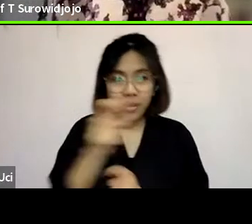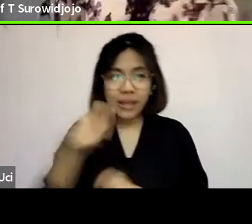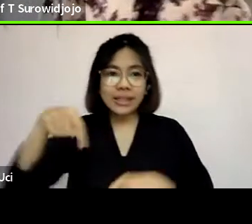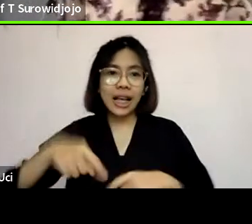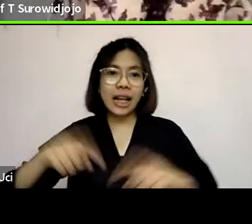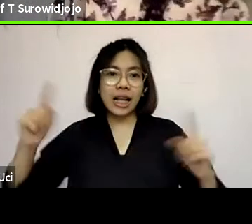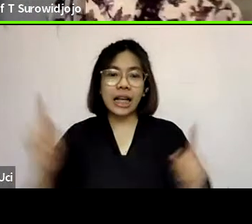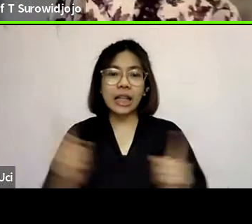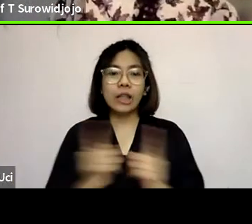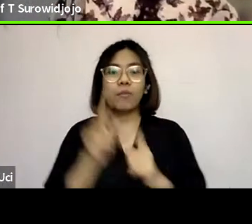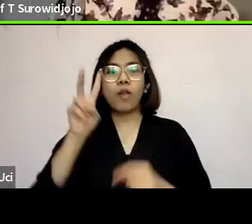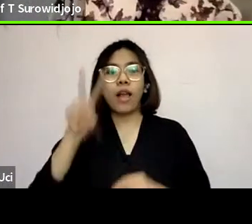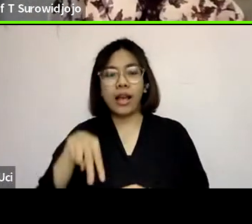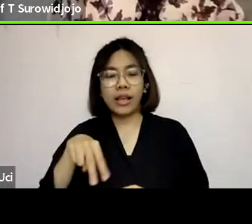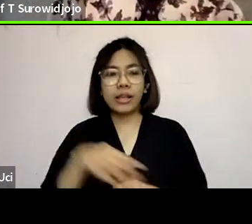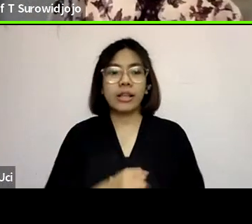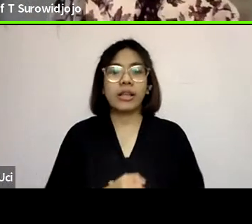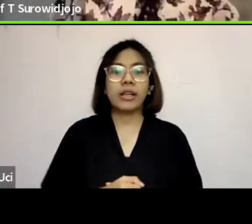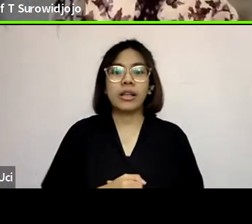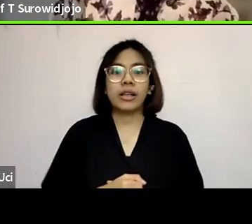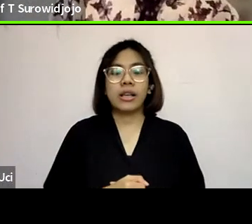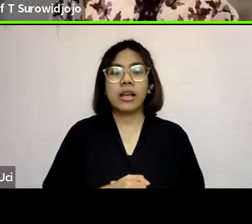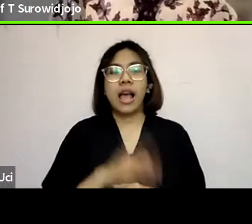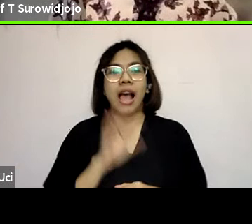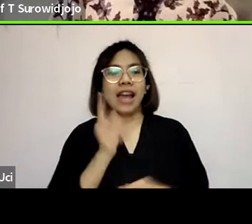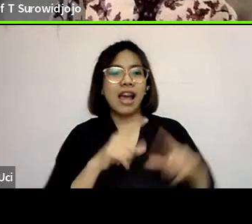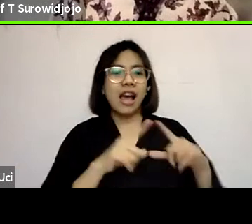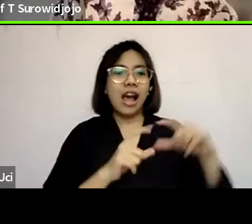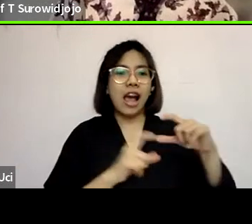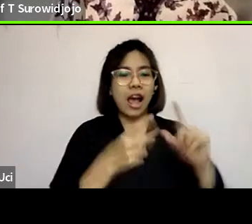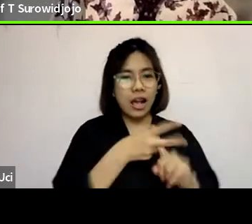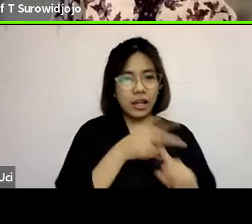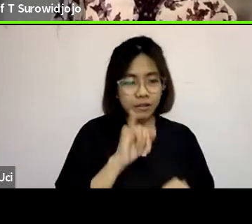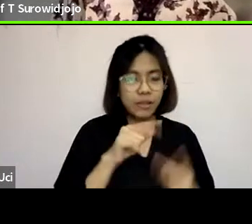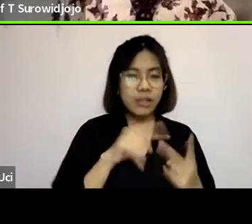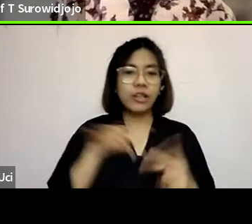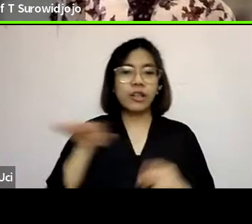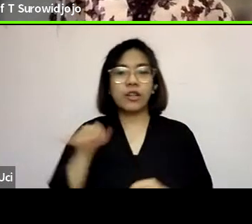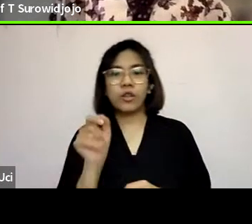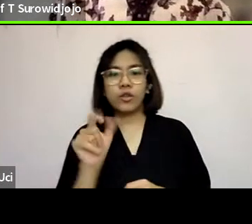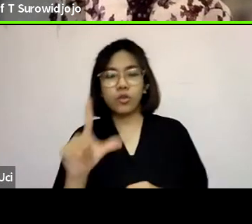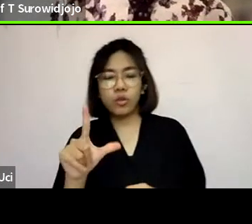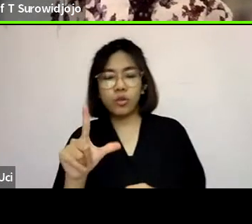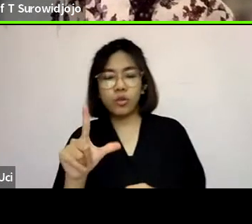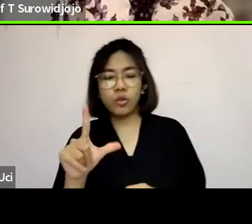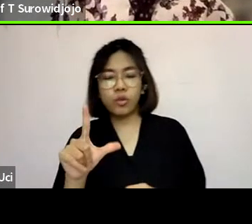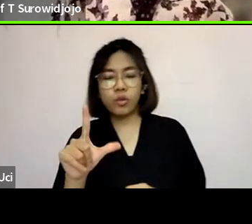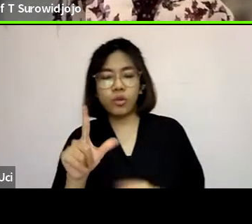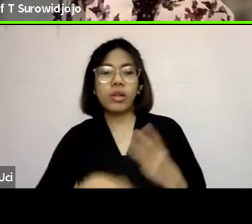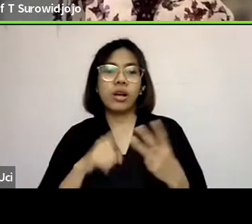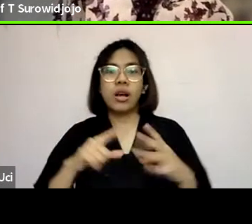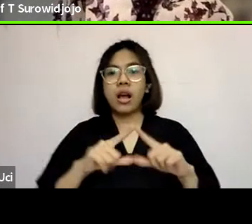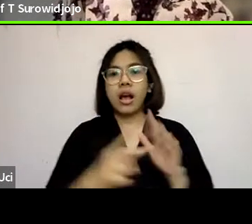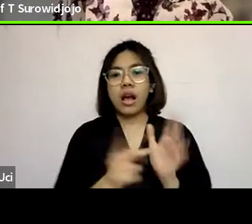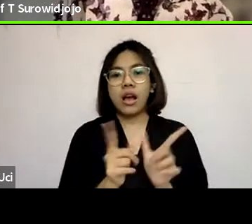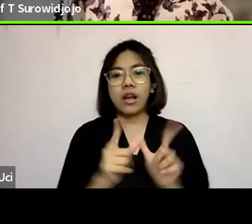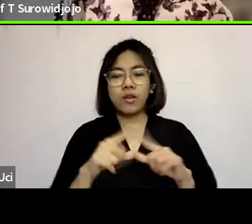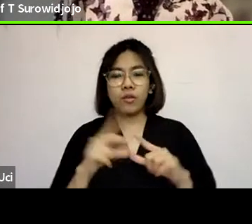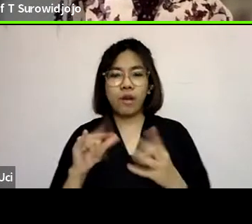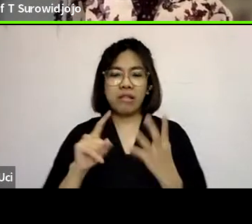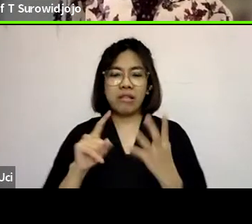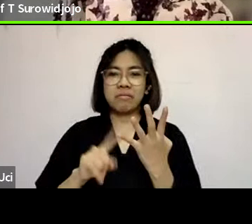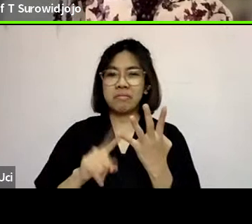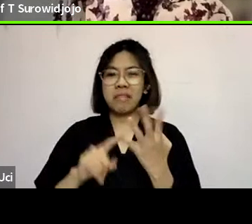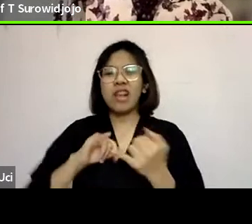Bachsin maksud-maksud vaseky Ah masa Marina taring saudara saya Rival Ahmad